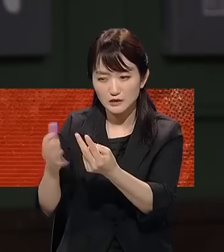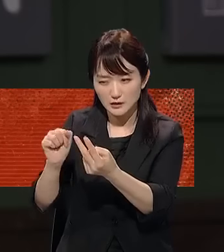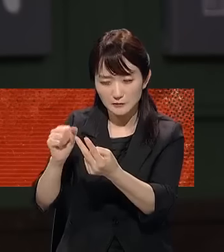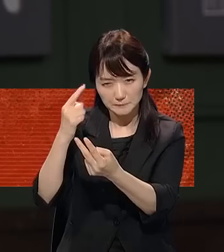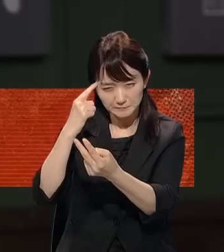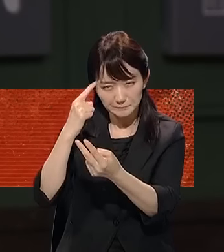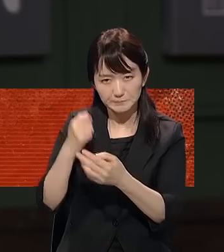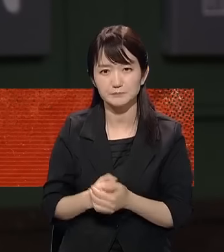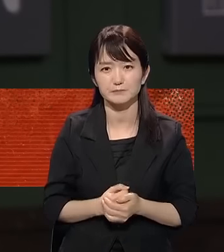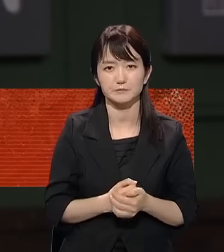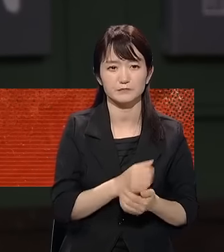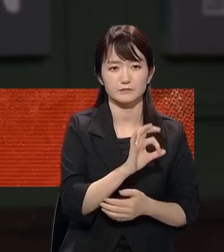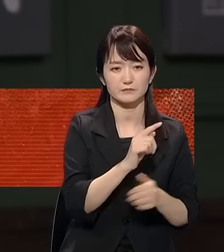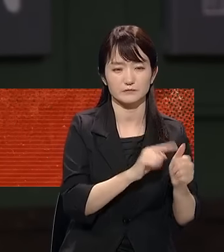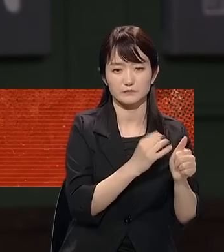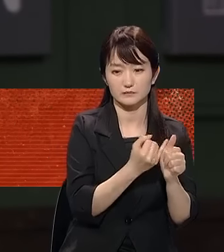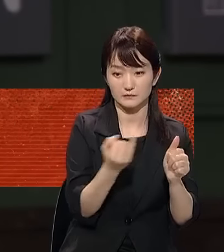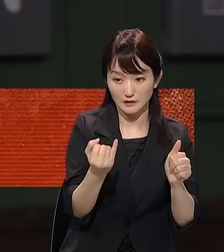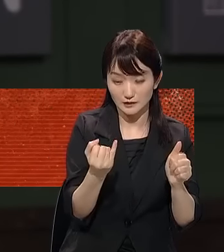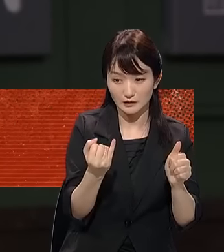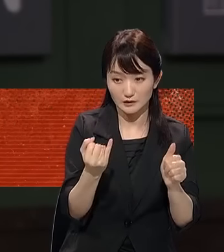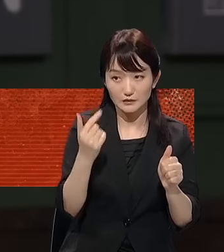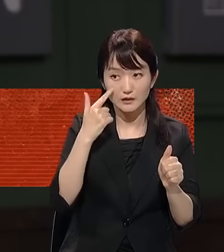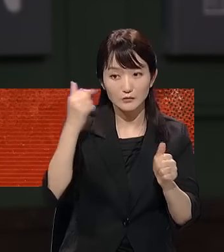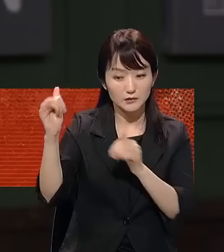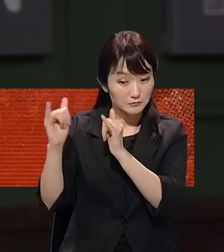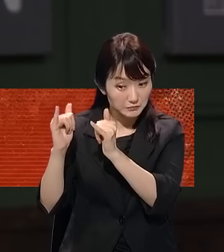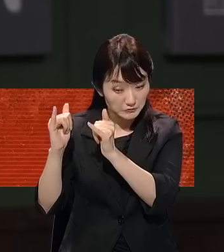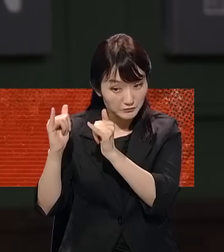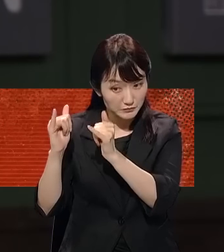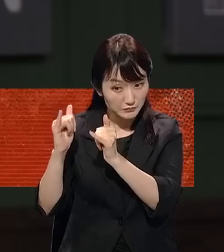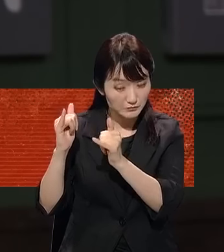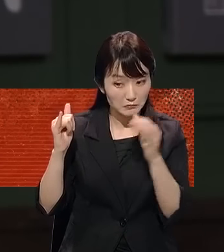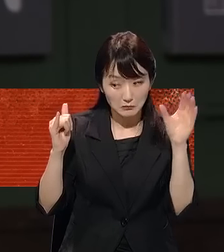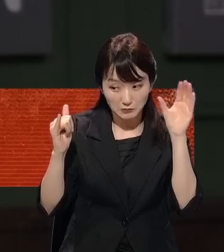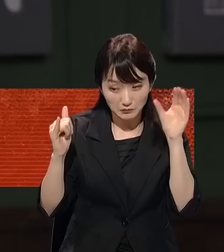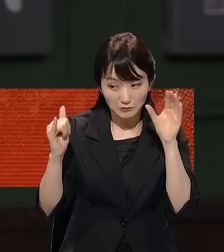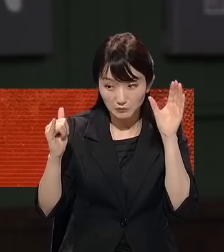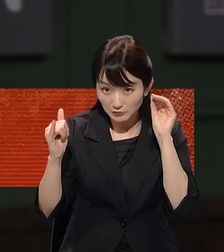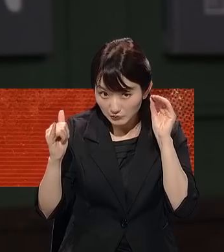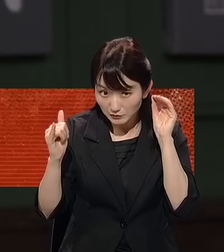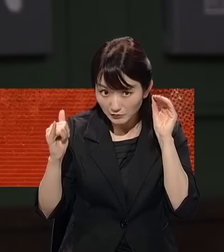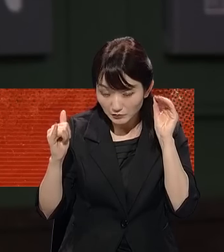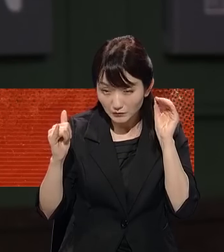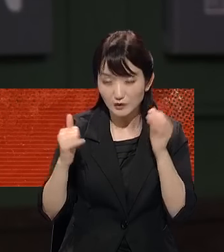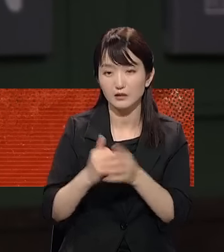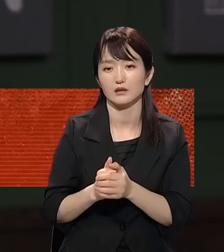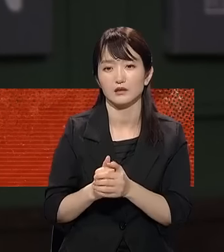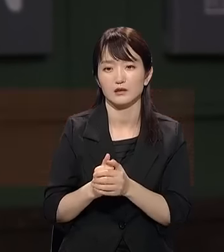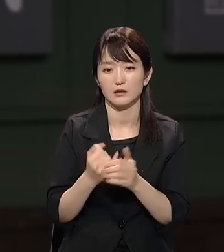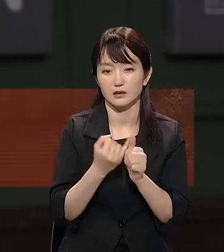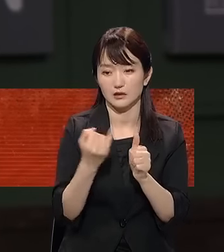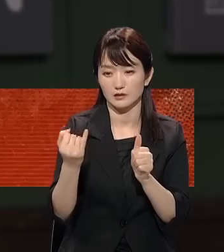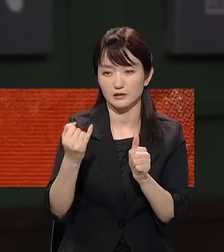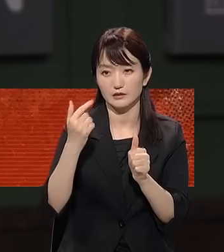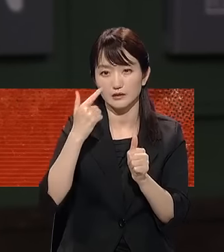안신은 아내와 장인 어른의 통화를 우연히 듣다가 장인이 사망하면 아내에게 2억원의 보험금이 떨어진다는 사실을 알게